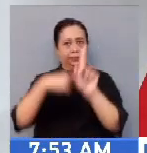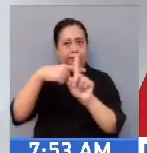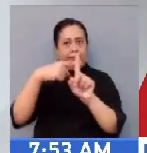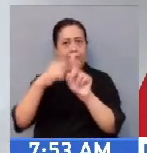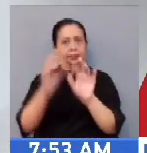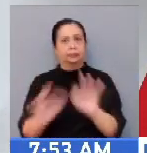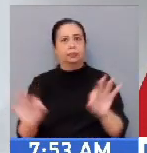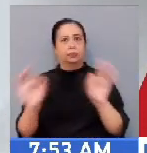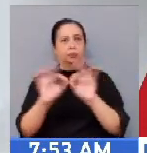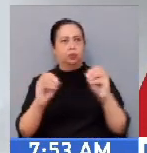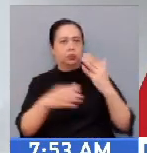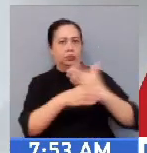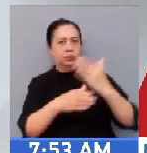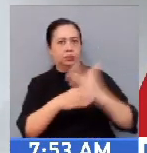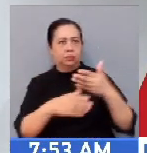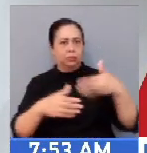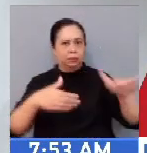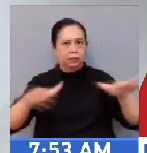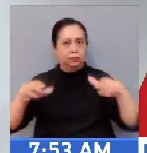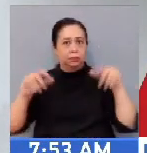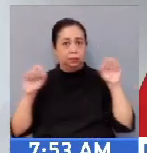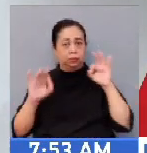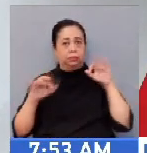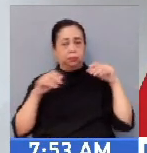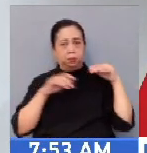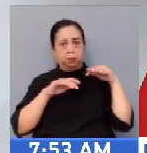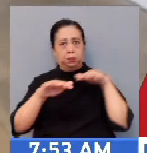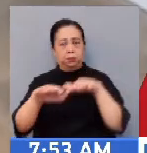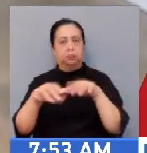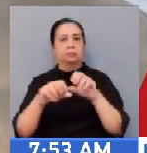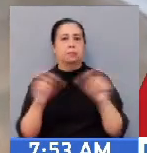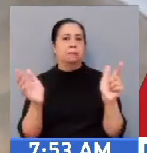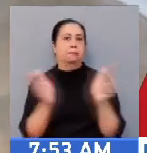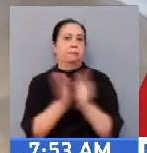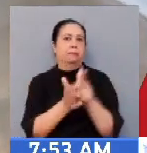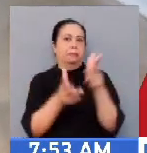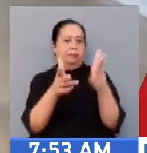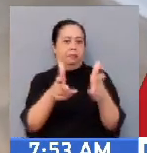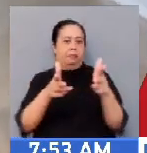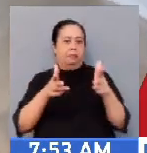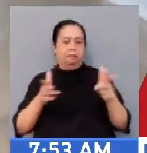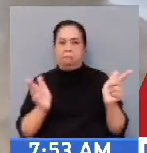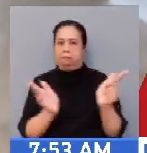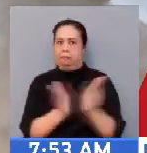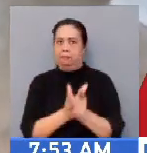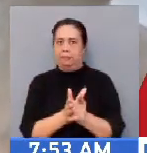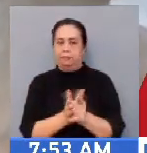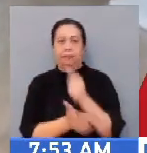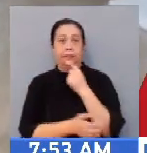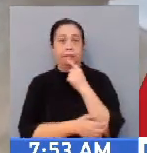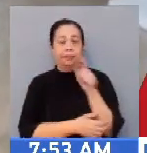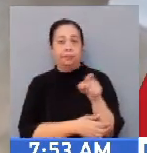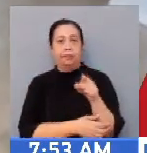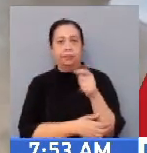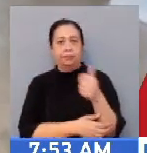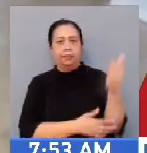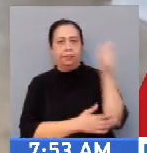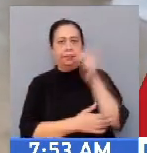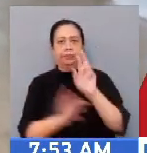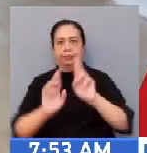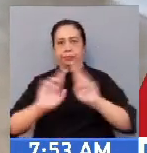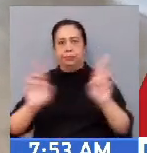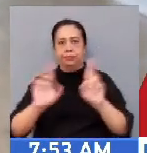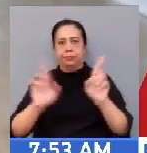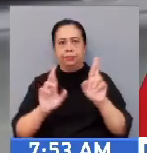o sagabal sa oras ng libing. Kaya bawal mag-park sa mga daanan. Ayon pa kay De Mesa, naghanda na nila ang pagdami ng tao